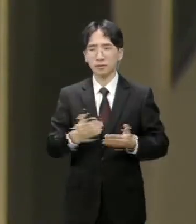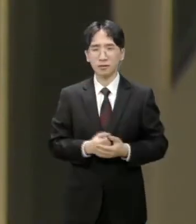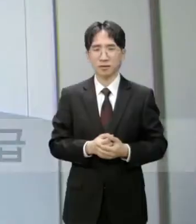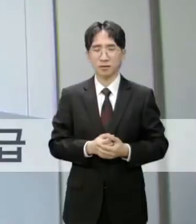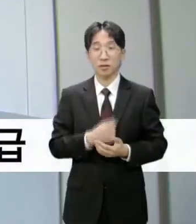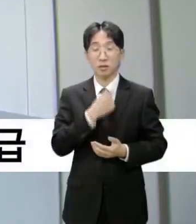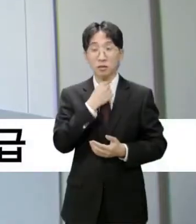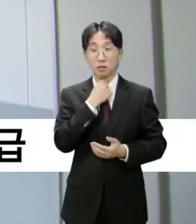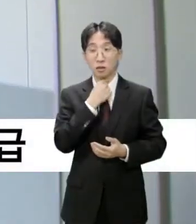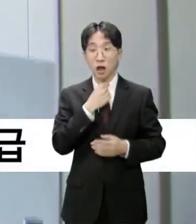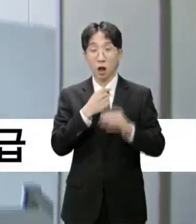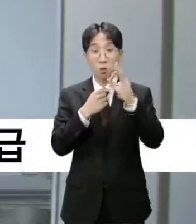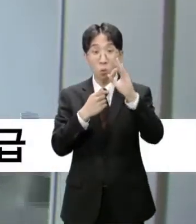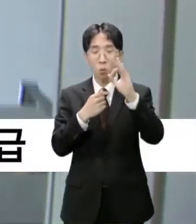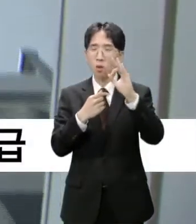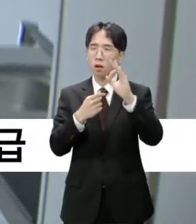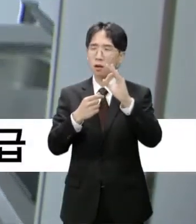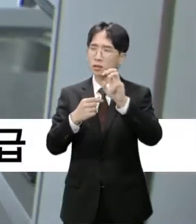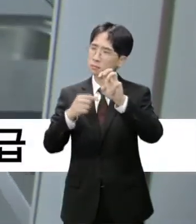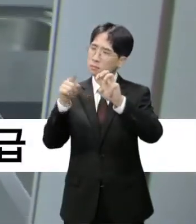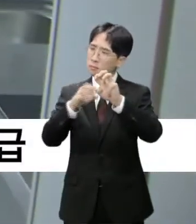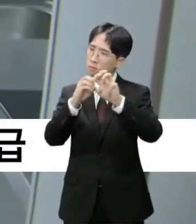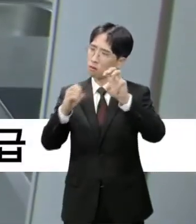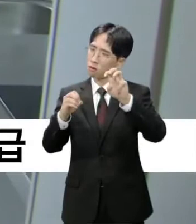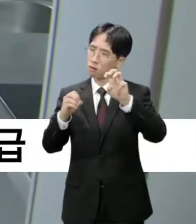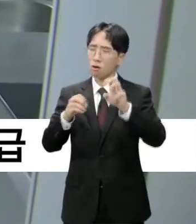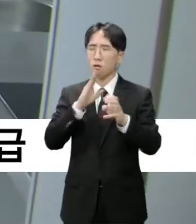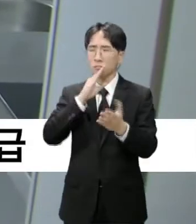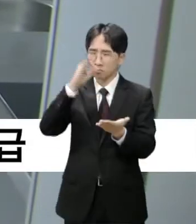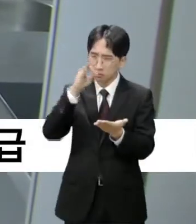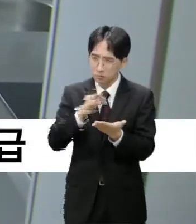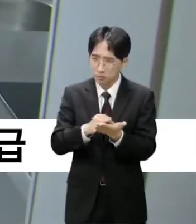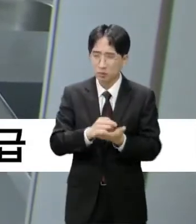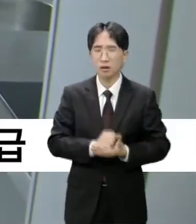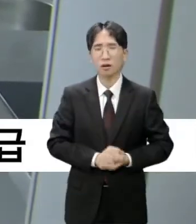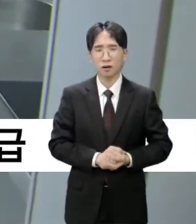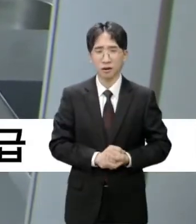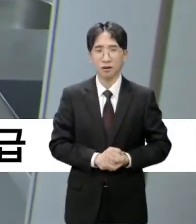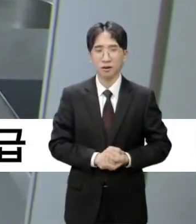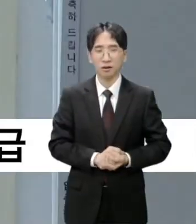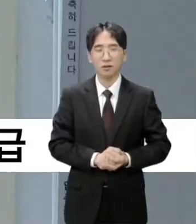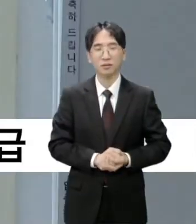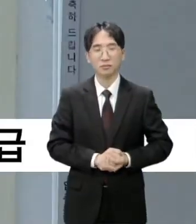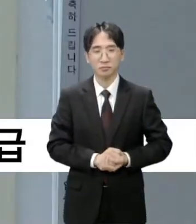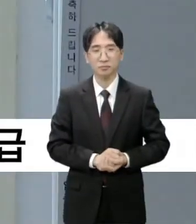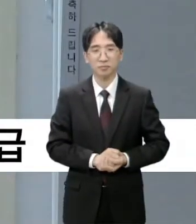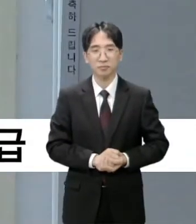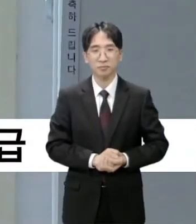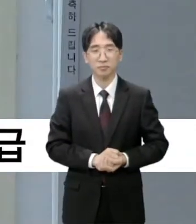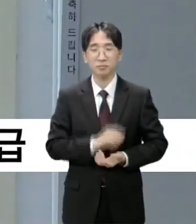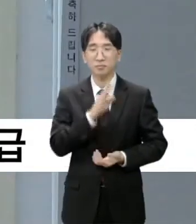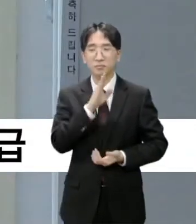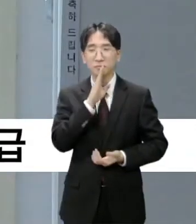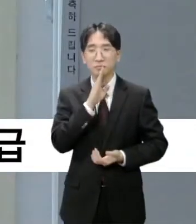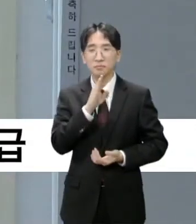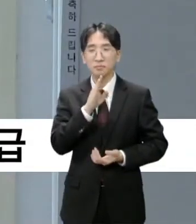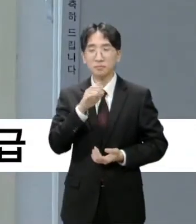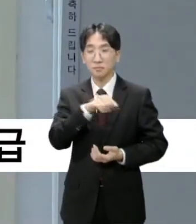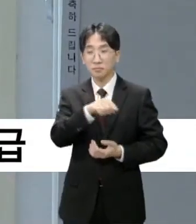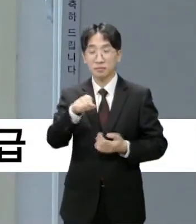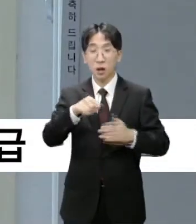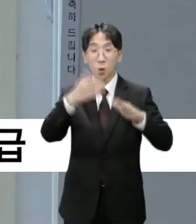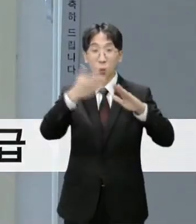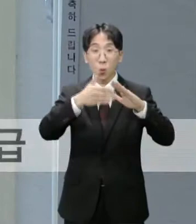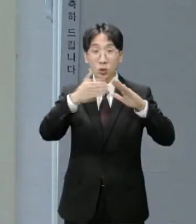시세의 30%대로 가격이 책정되는 공공임대와 80에서 90% 정도로 정해지는 민간임대로